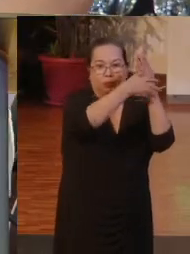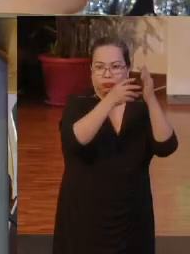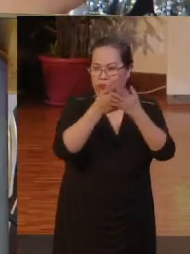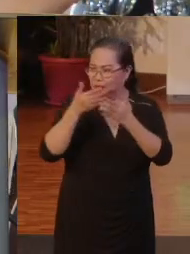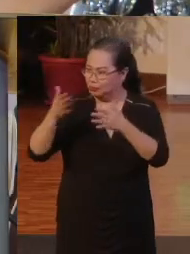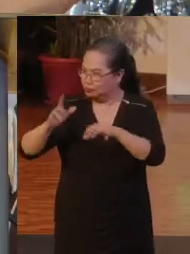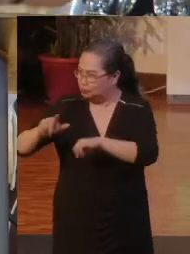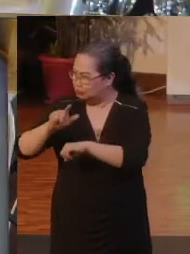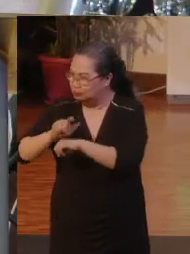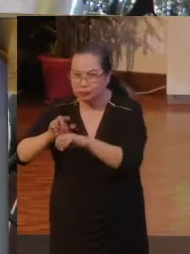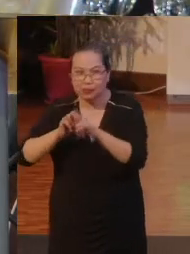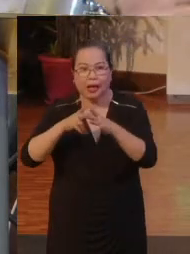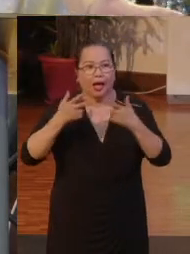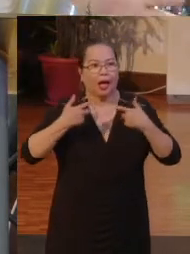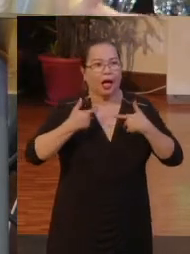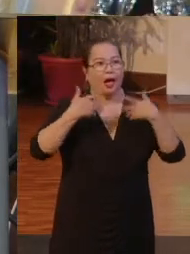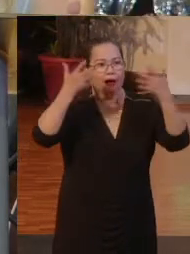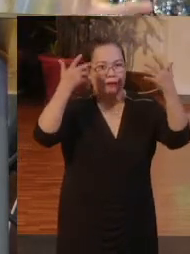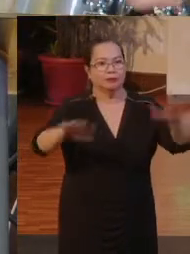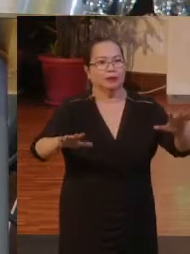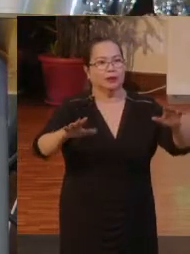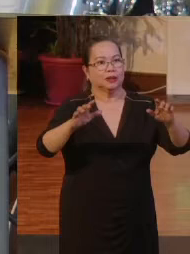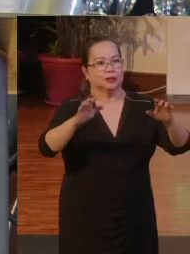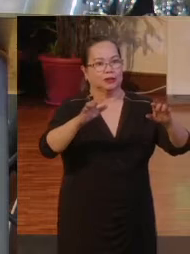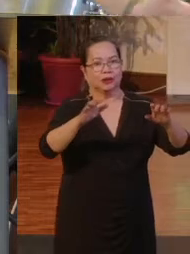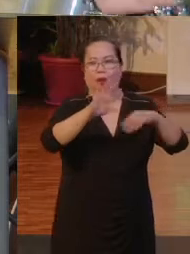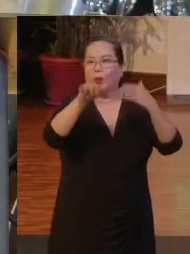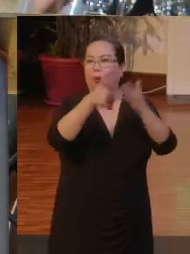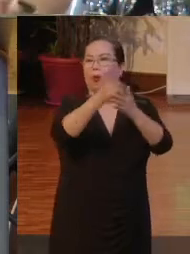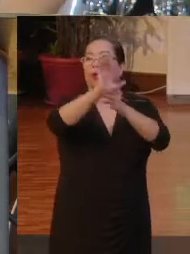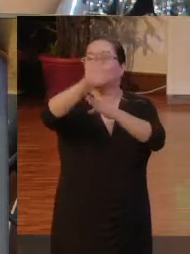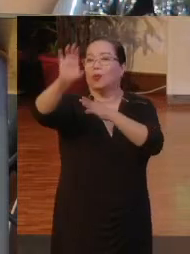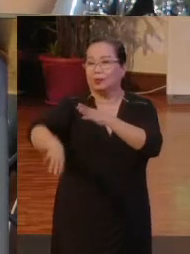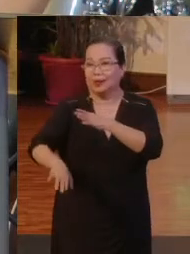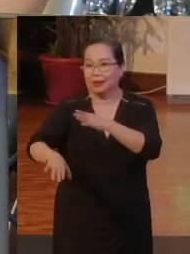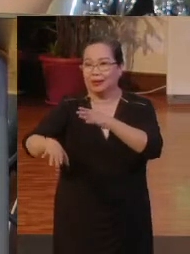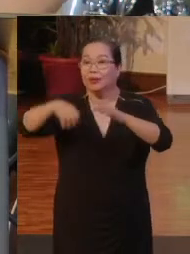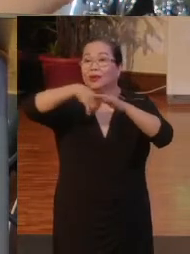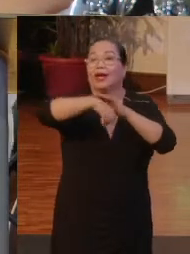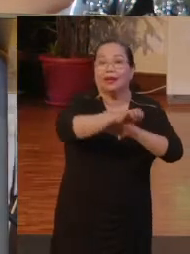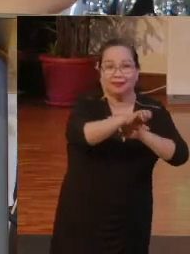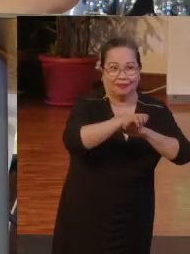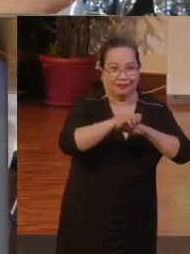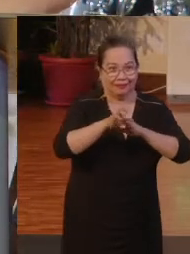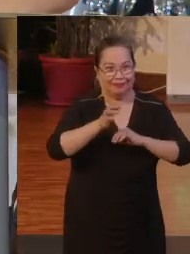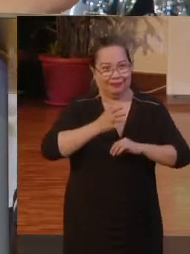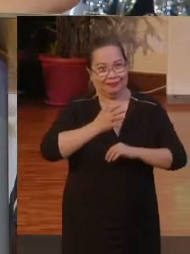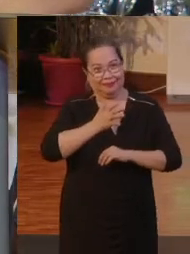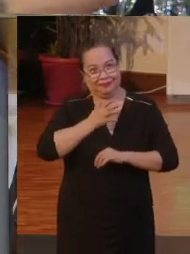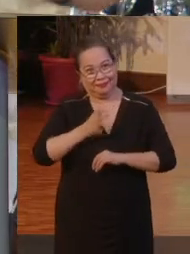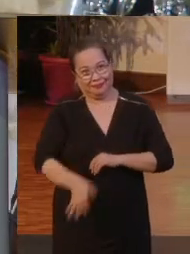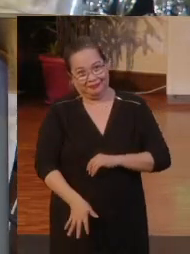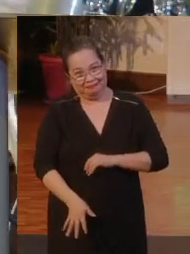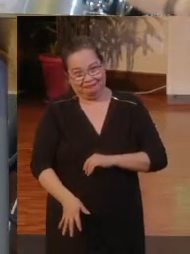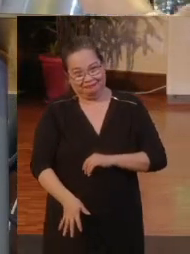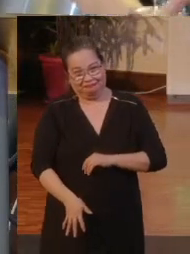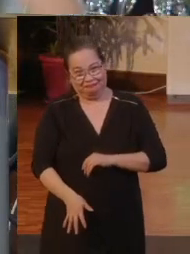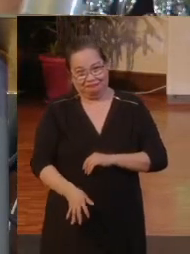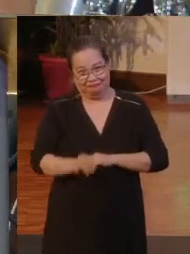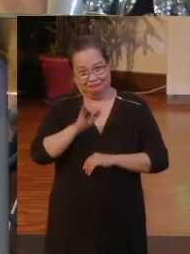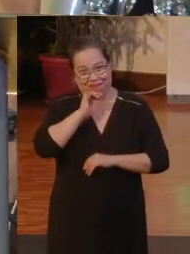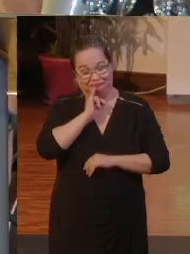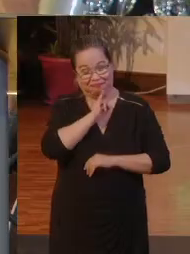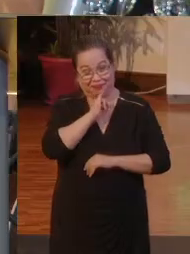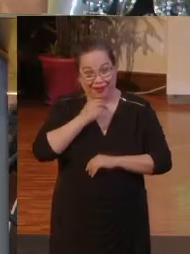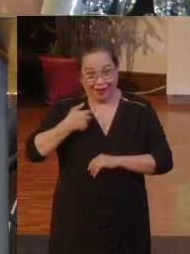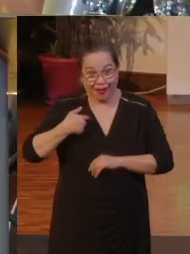furniture. Meron ng furniture, dadatnan nyo na lang. Ganun po nangyari sa kanila. Nagkaroon sila ng mga ubasan na